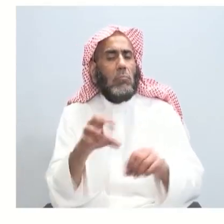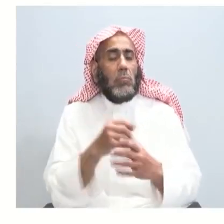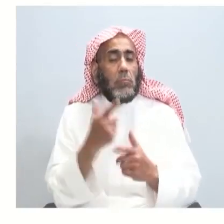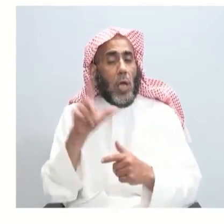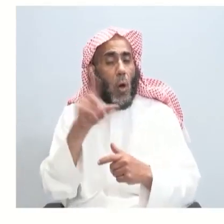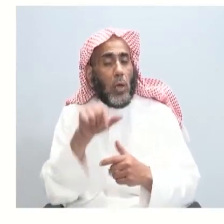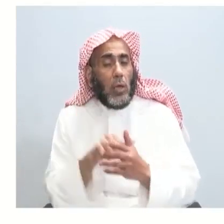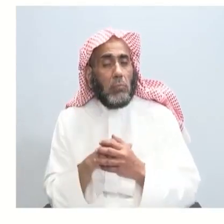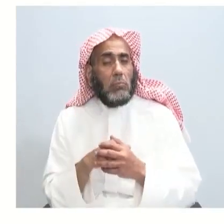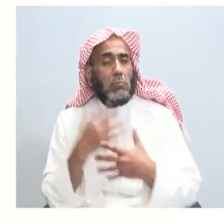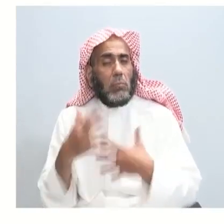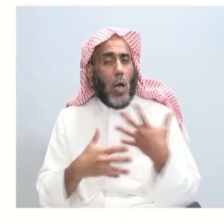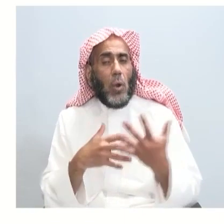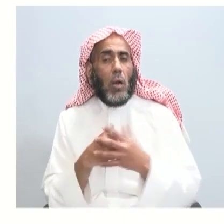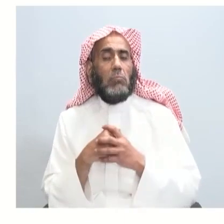صحيح ام